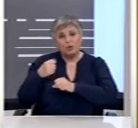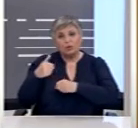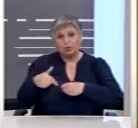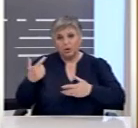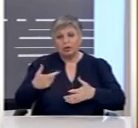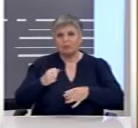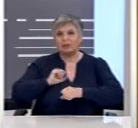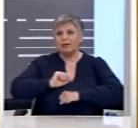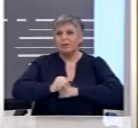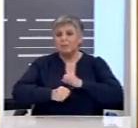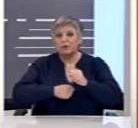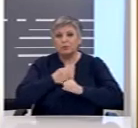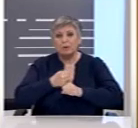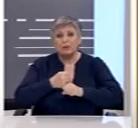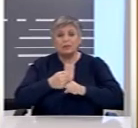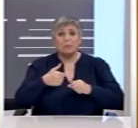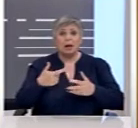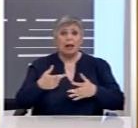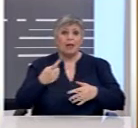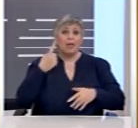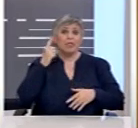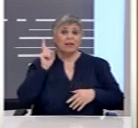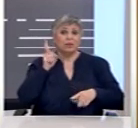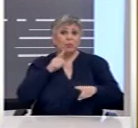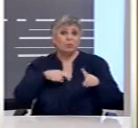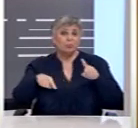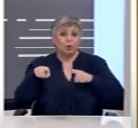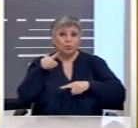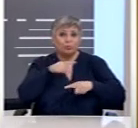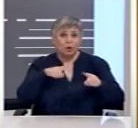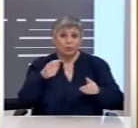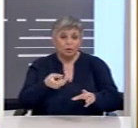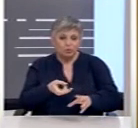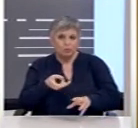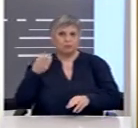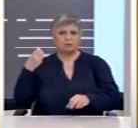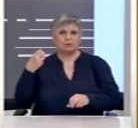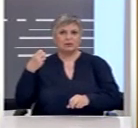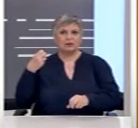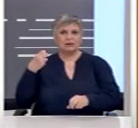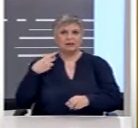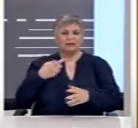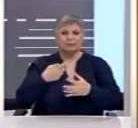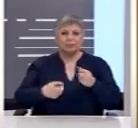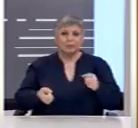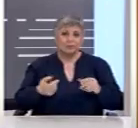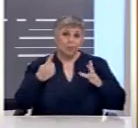πότε, σε ποια συγκυρία, από ποιον, πού και πώς αφαιρέθηκαν αυτοί οι φάκελοι από τα αρμάρια της